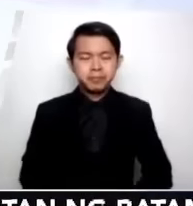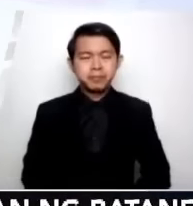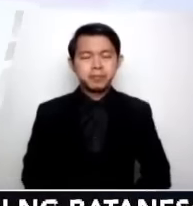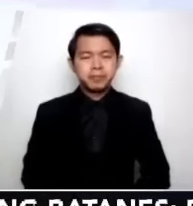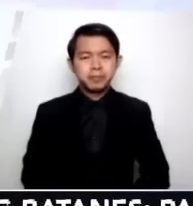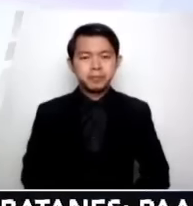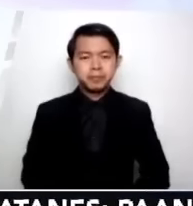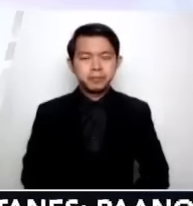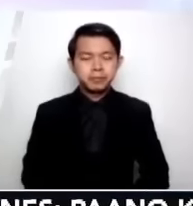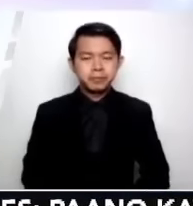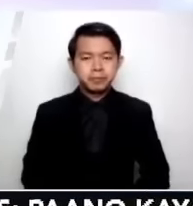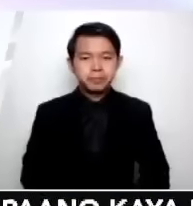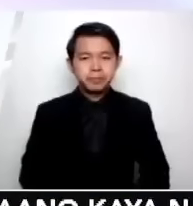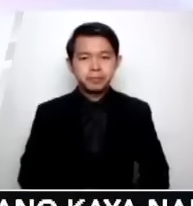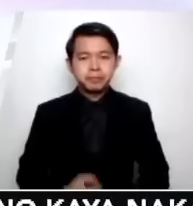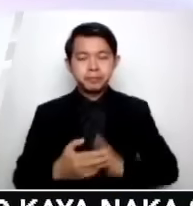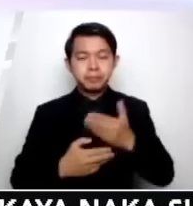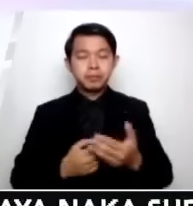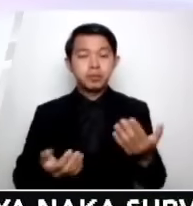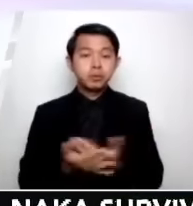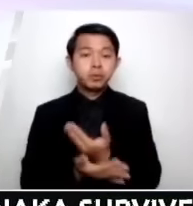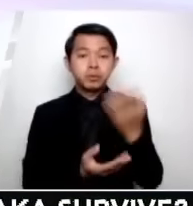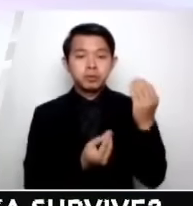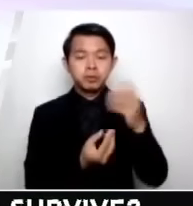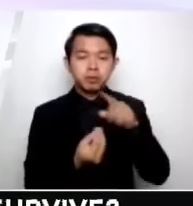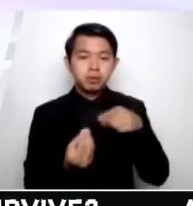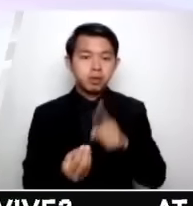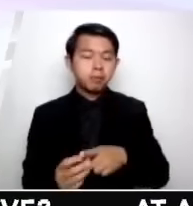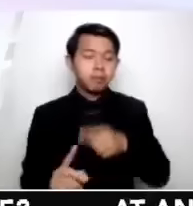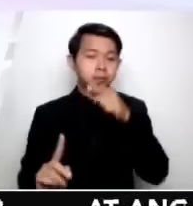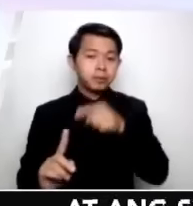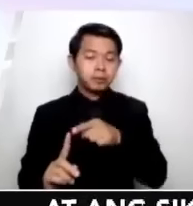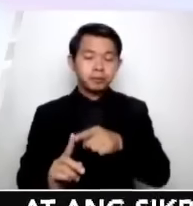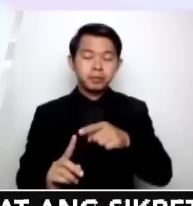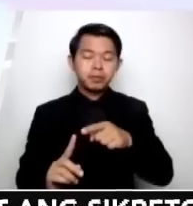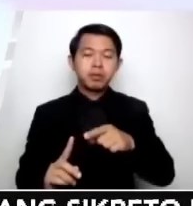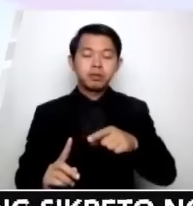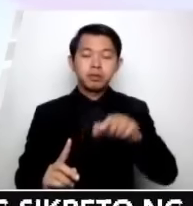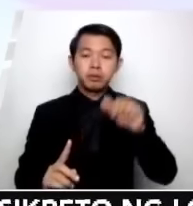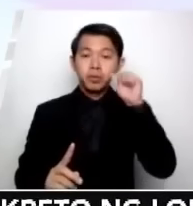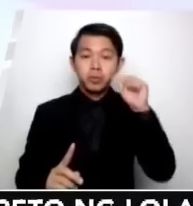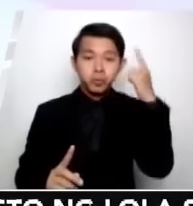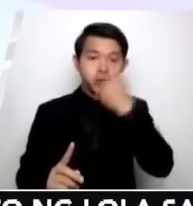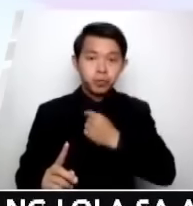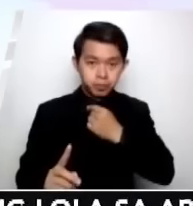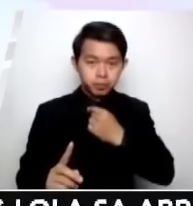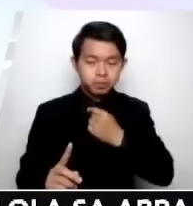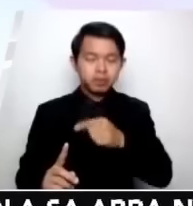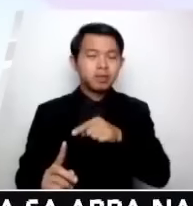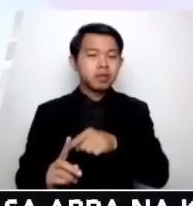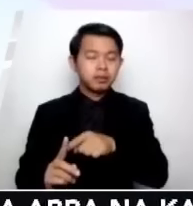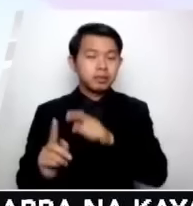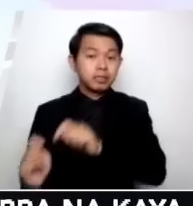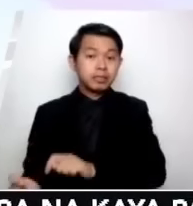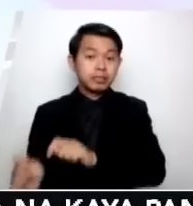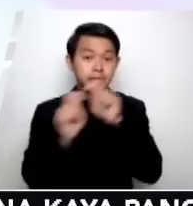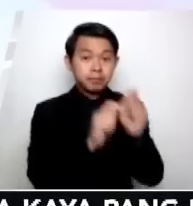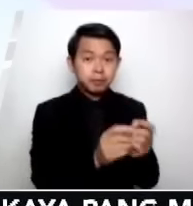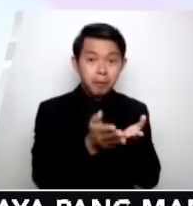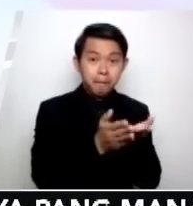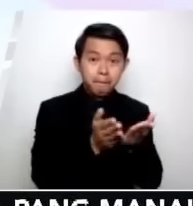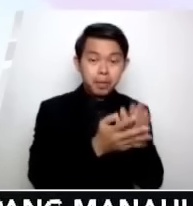May bagong update tungkol sa kustodiya ni dismissed Mayor Alice Guo. Hindi matutuloy ang paglipat sa kanya sa Pasig City Jail